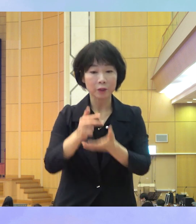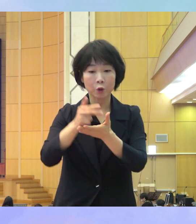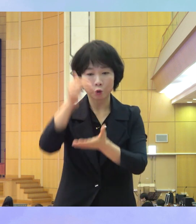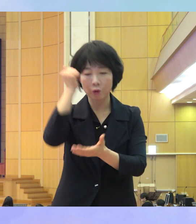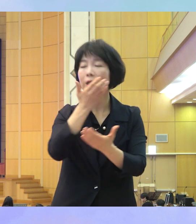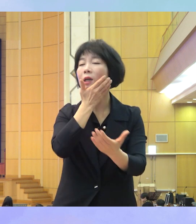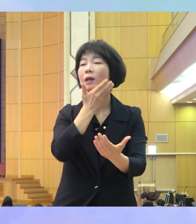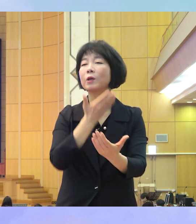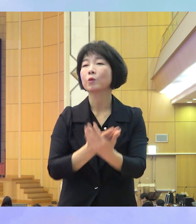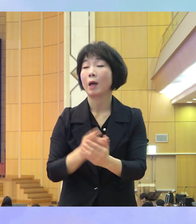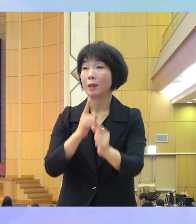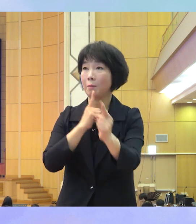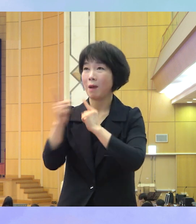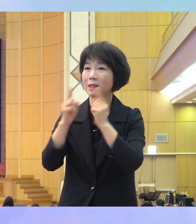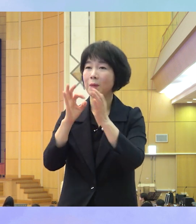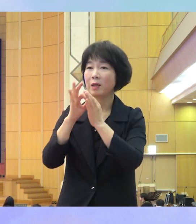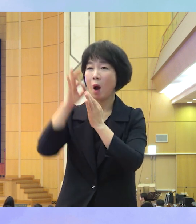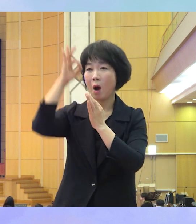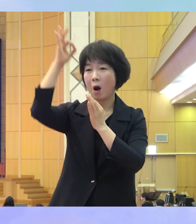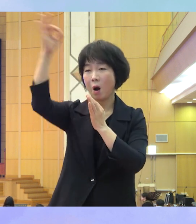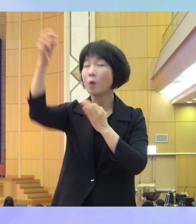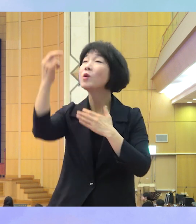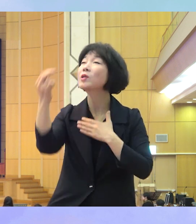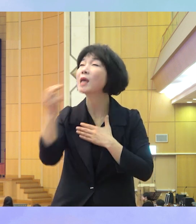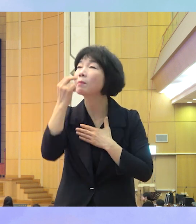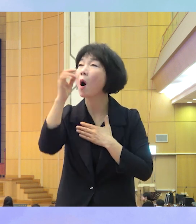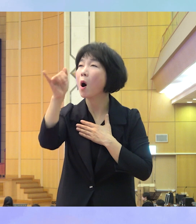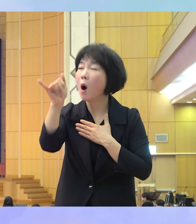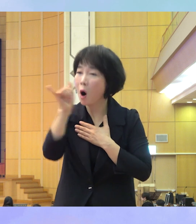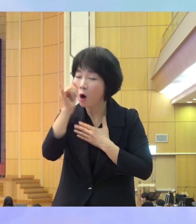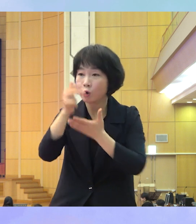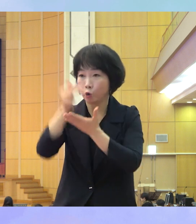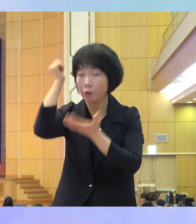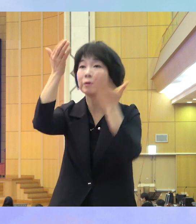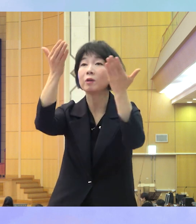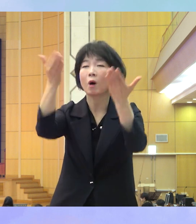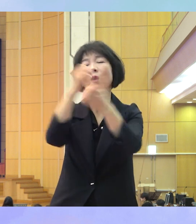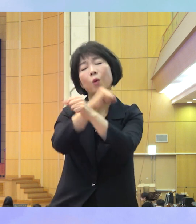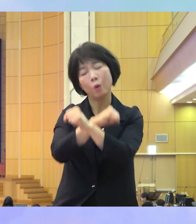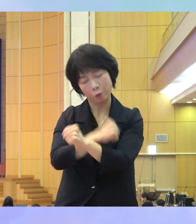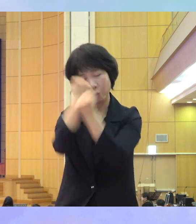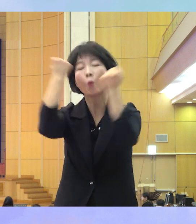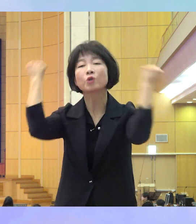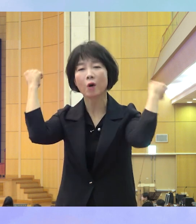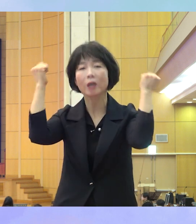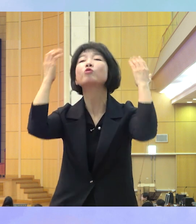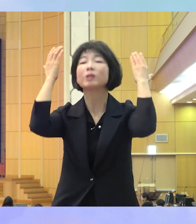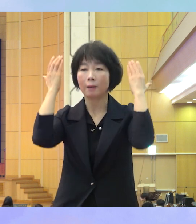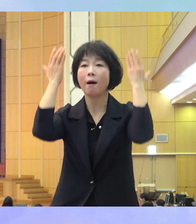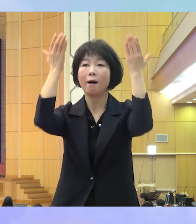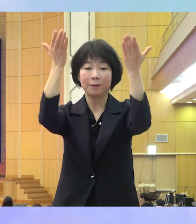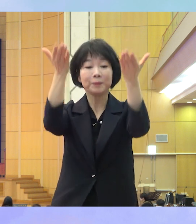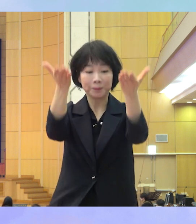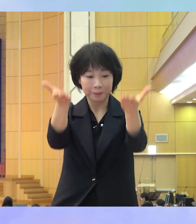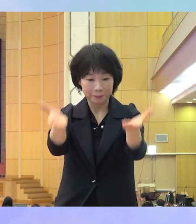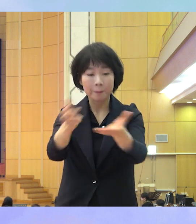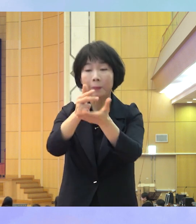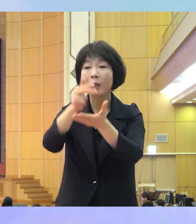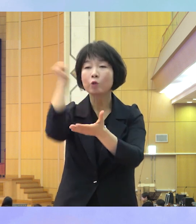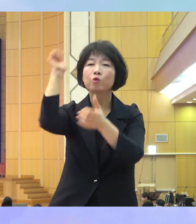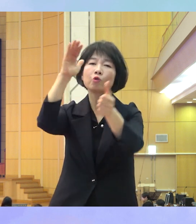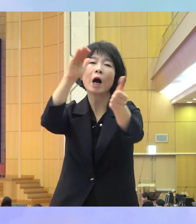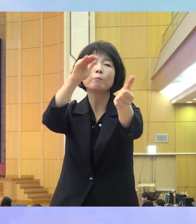주의 귀한 말씀에 영원 생명 있나니 주님 너를 용서해